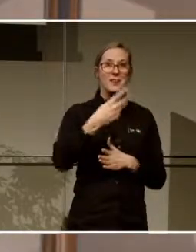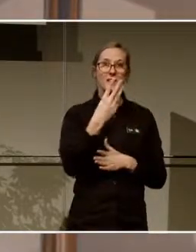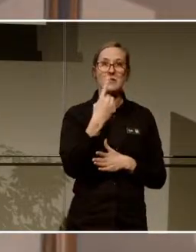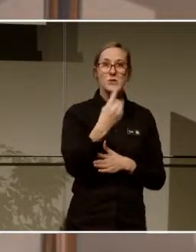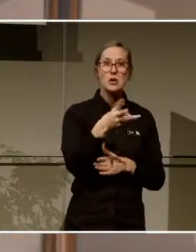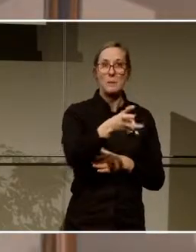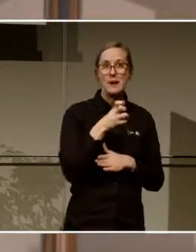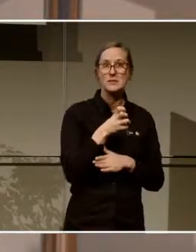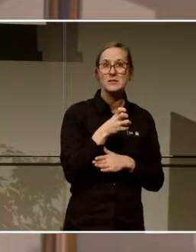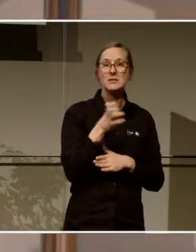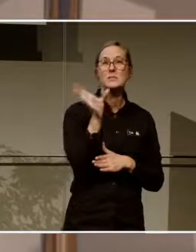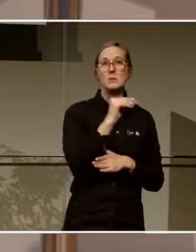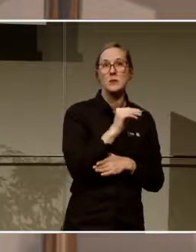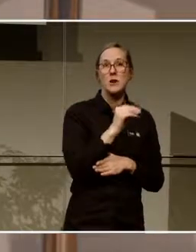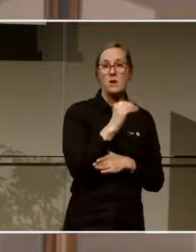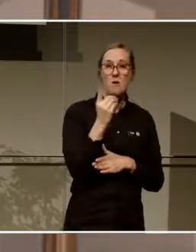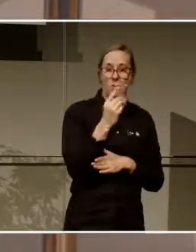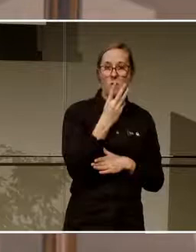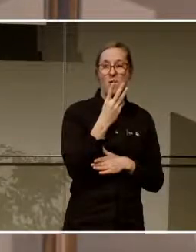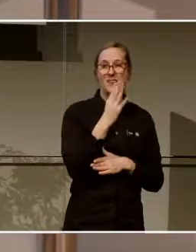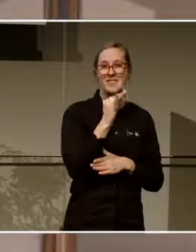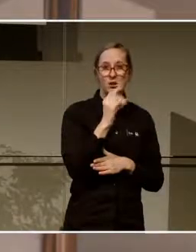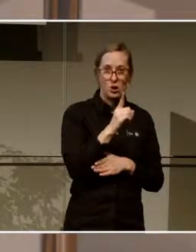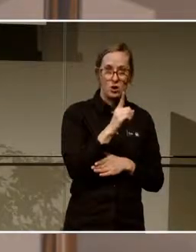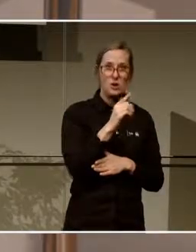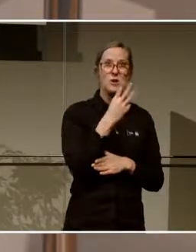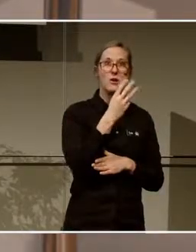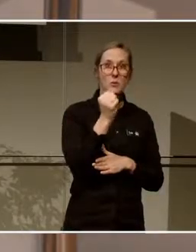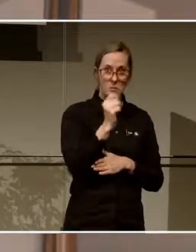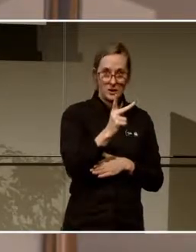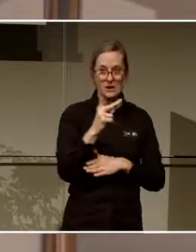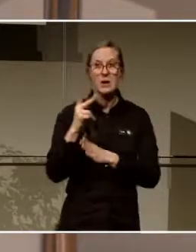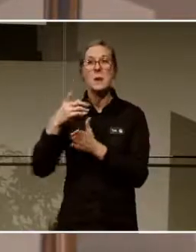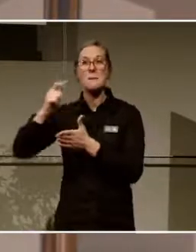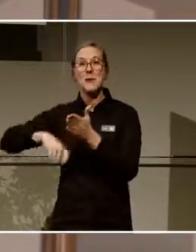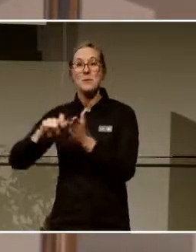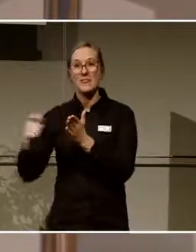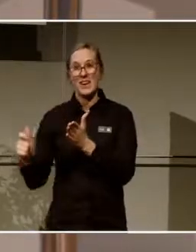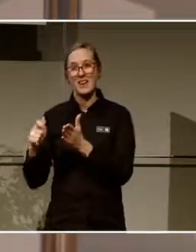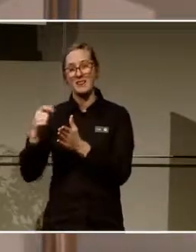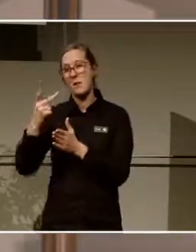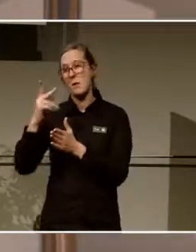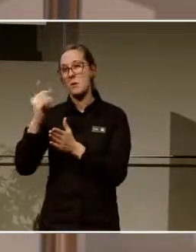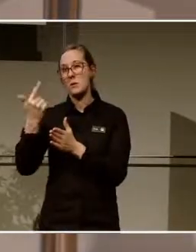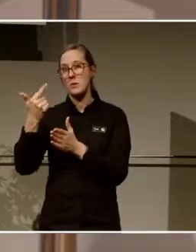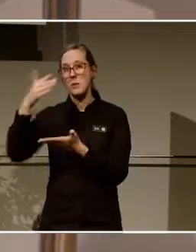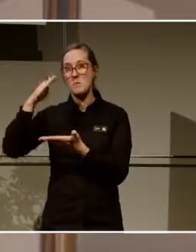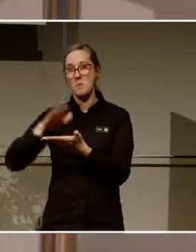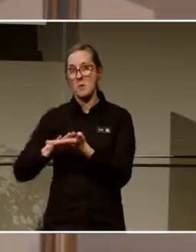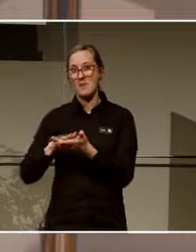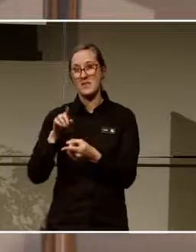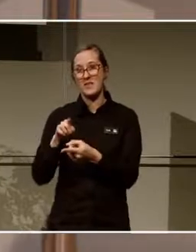till 31 mars är det All Digital Week. E-medborgarveckan ligger i oktober. I oktober är det fullt ös. Det